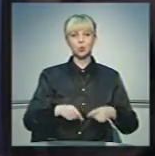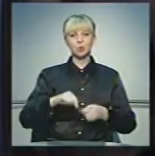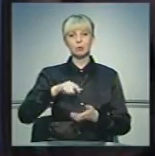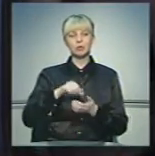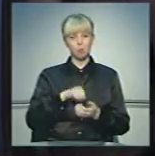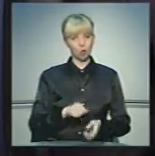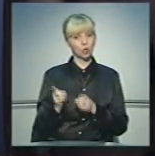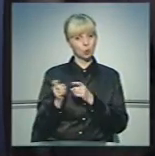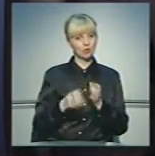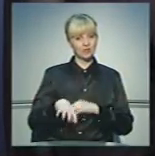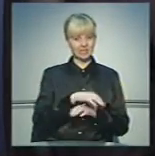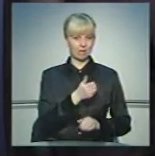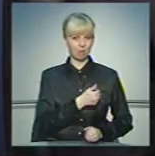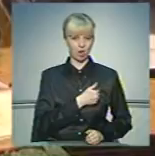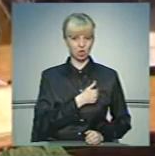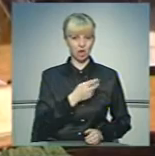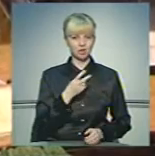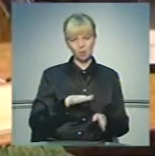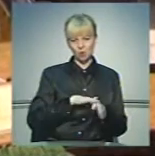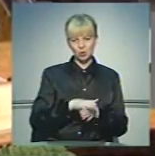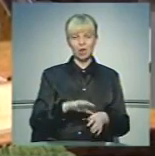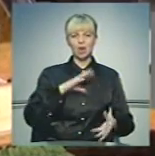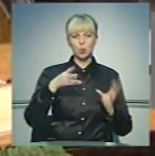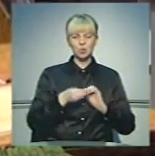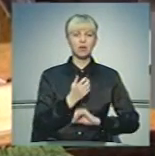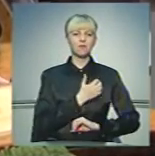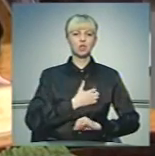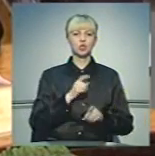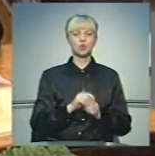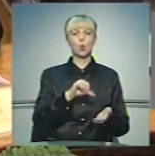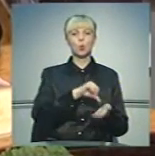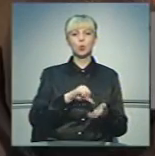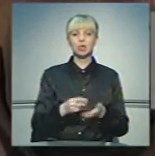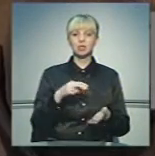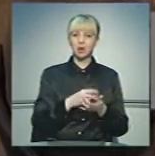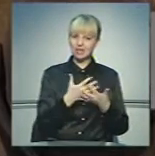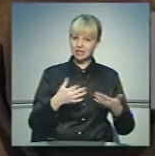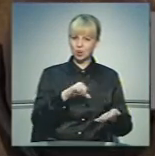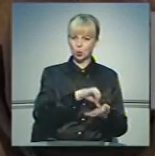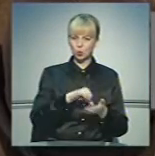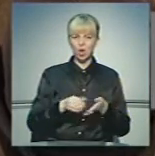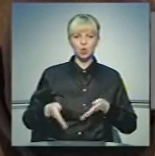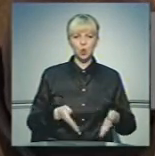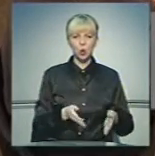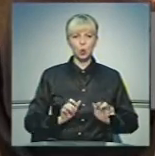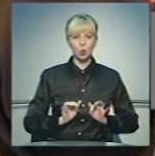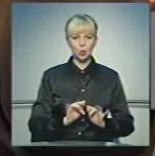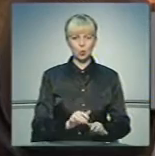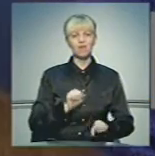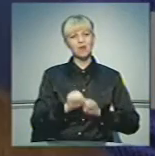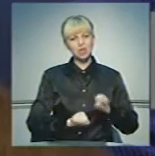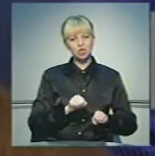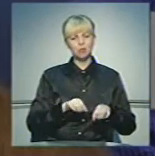можуть долучитись усі бажаючі. Для повноцінного результату важливо, щоб учасниками стали різні учасники дорожнього руху –